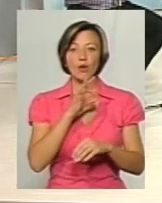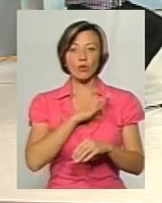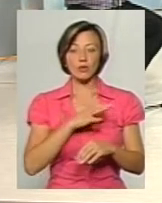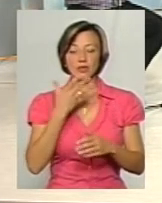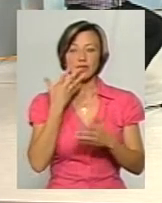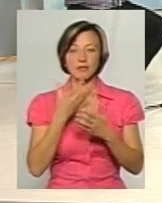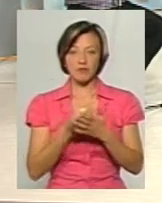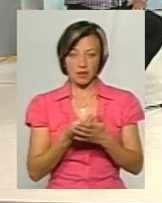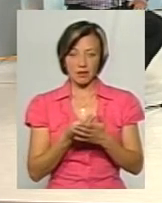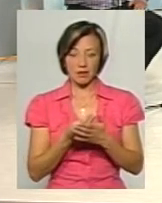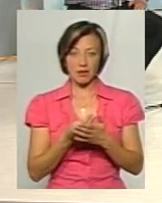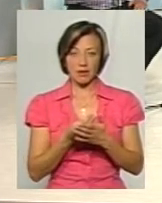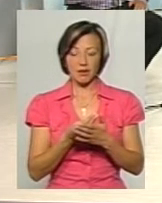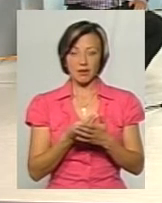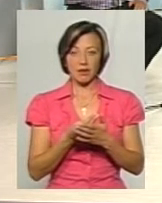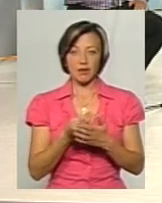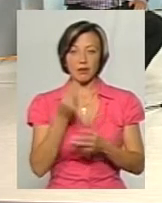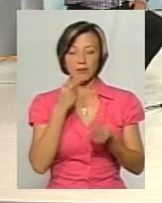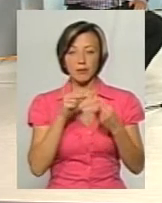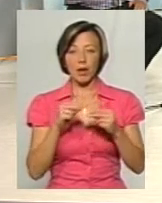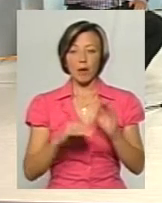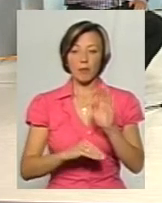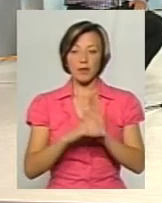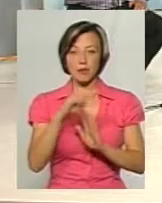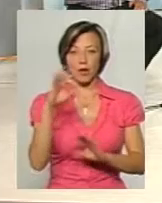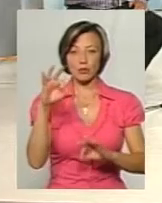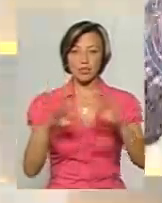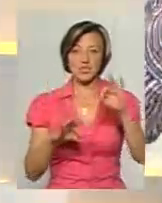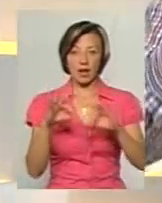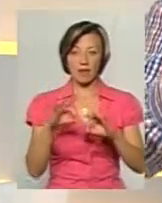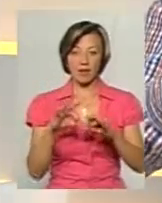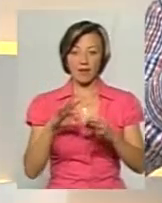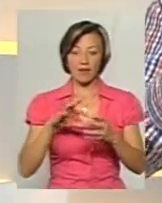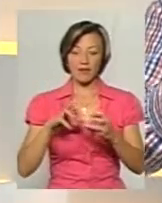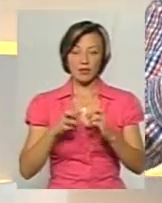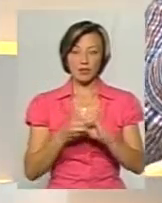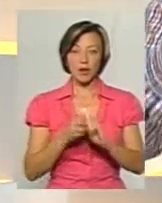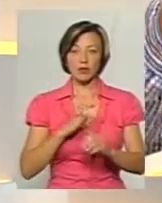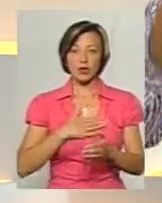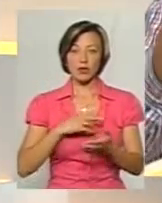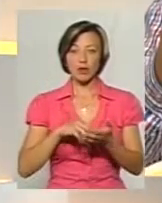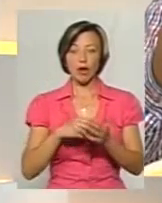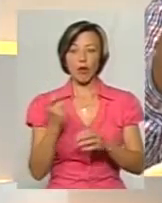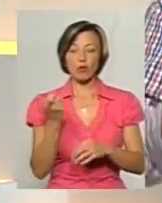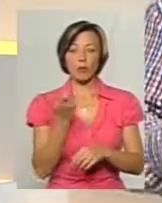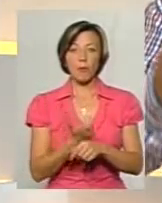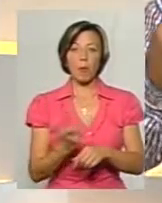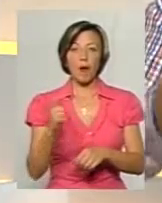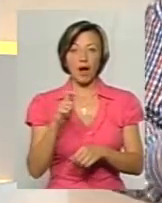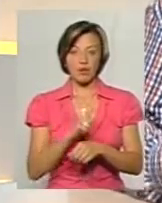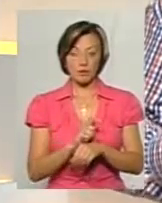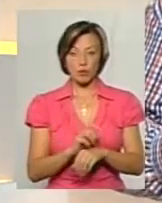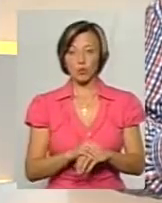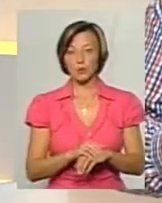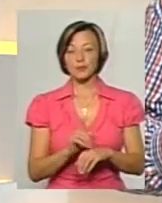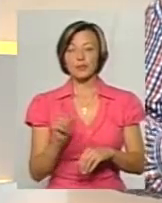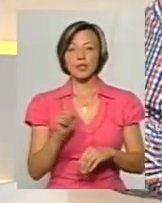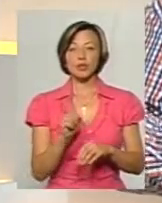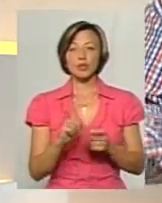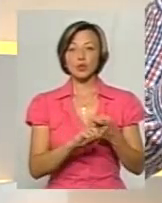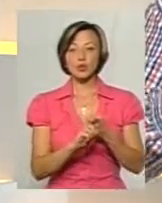свою користь. Тобто піднімаючи високі ставки і вижимаючи з нашої економіки по максимуму. Те, що стосується